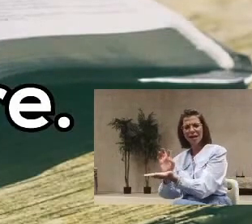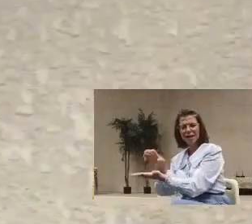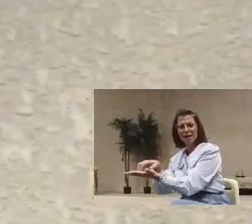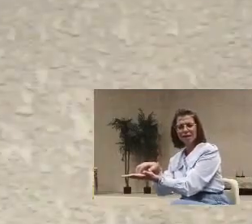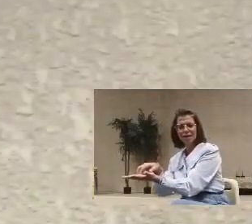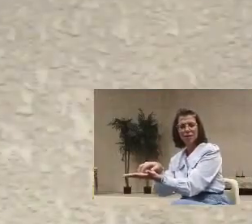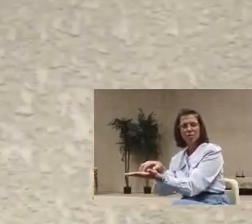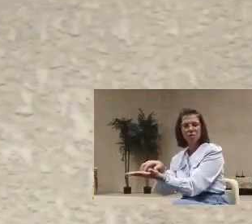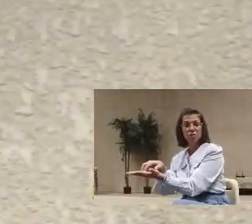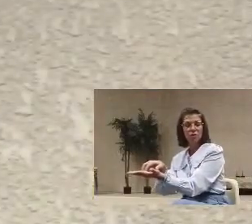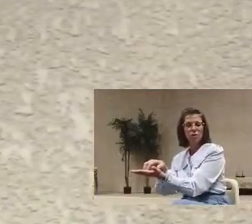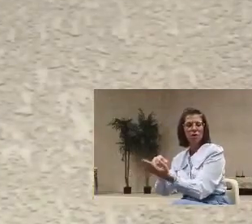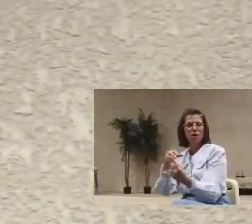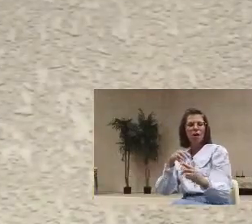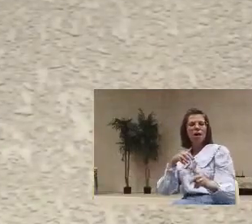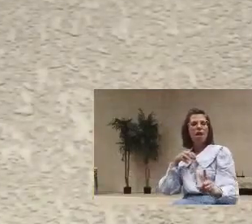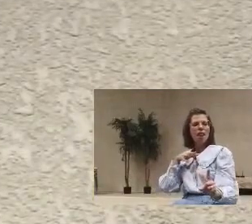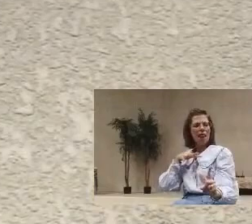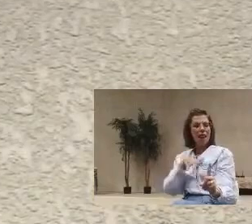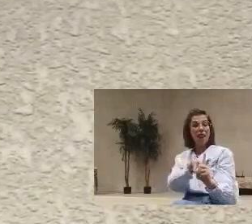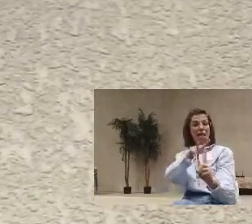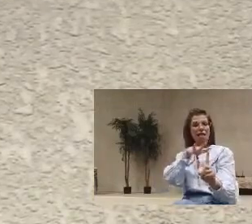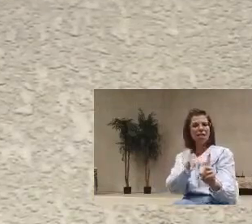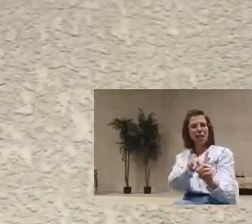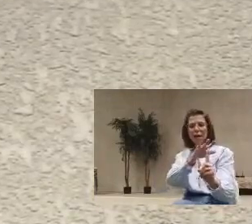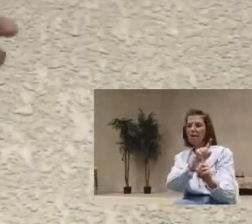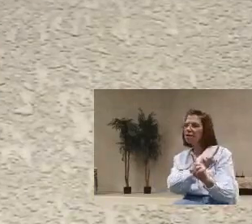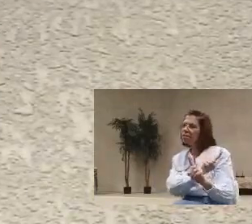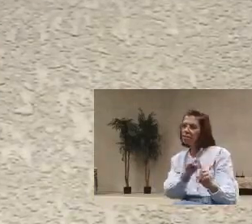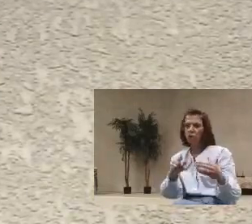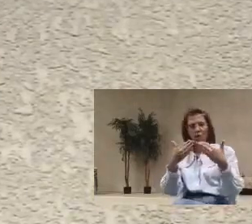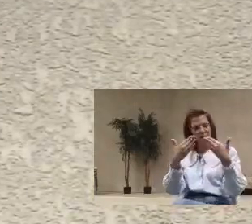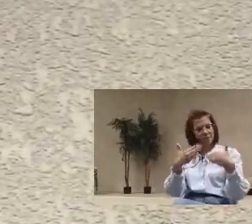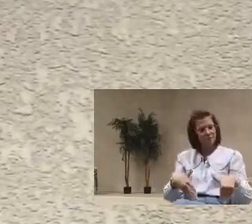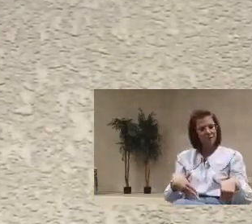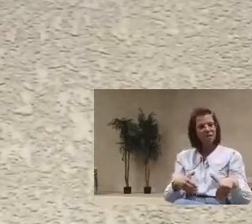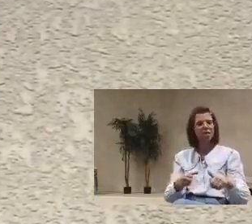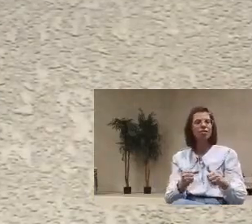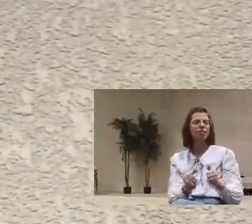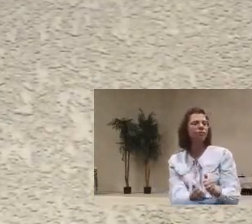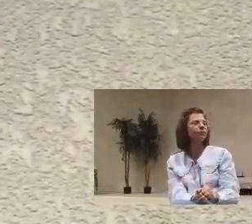information, ce que la parole de Dieu nous enseigne, c'est que dans ces temps-là,